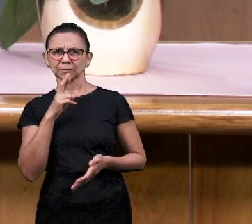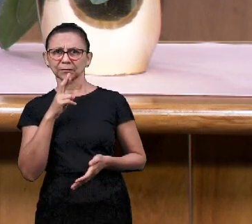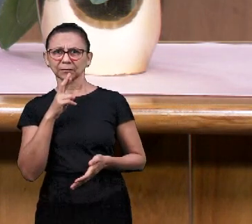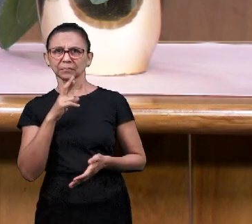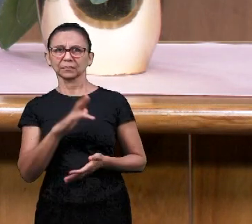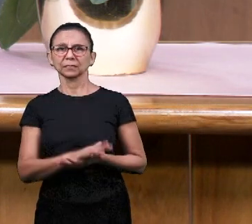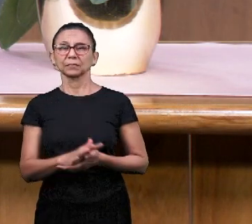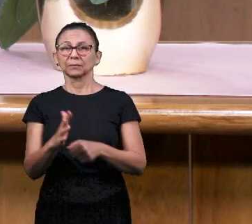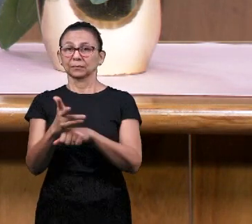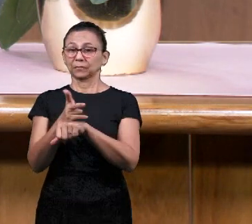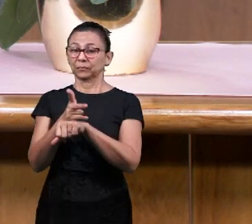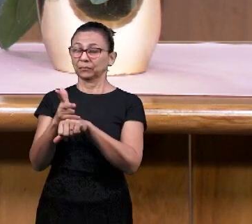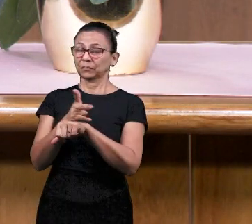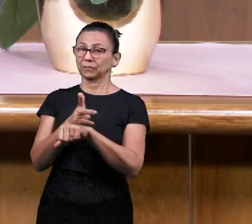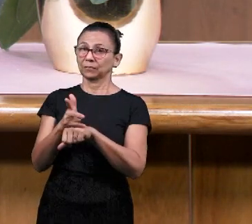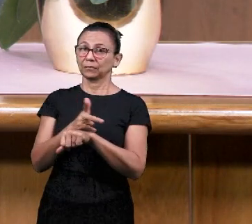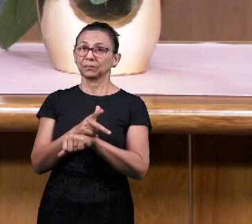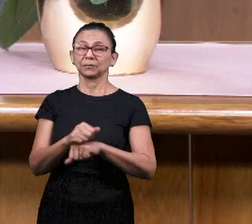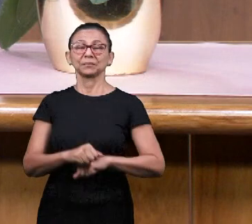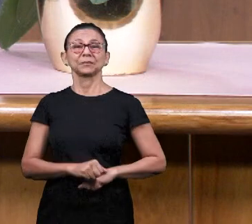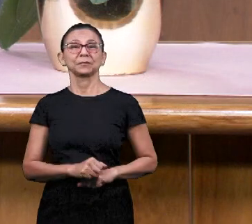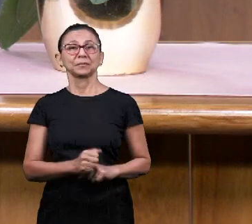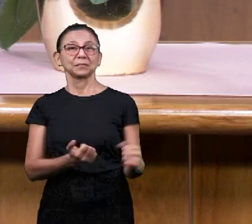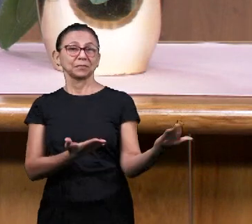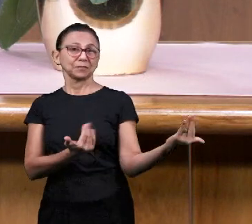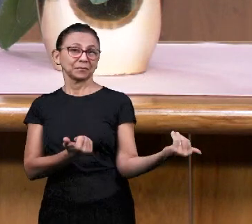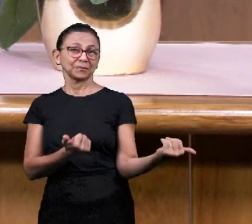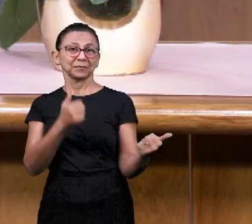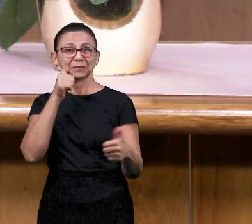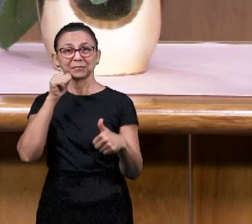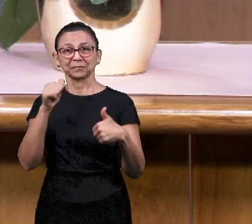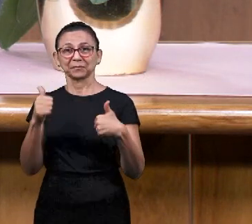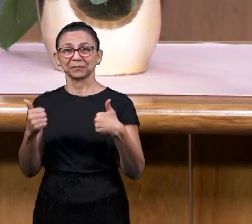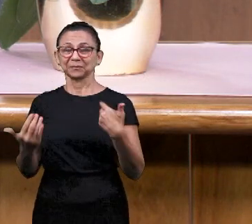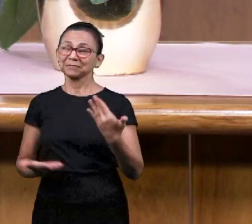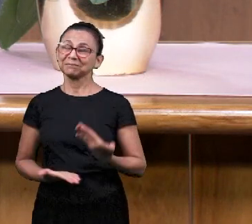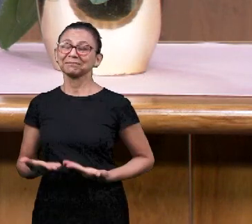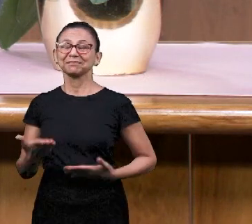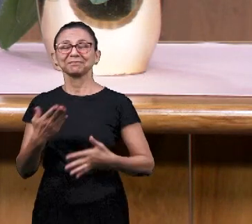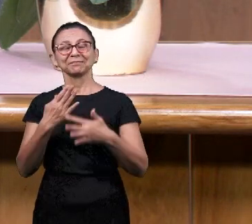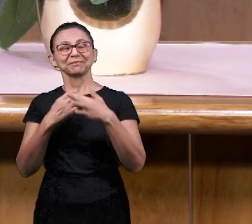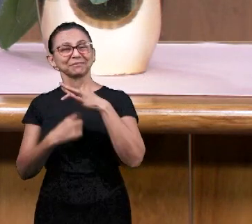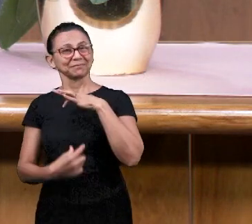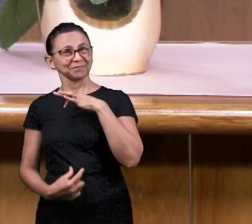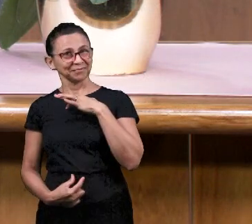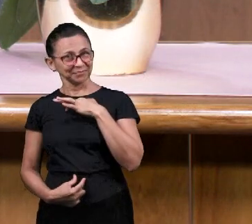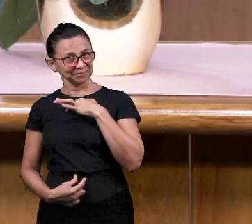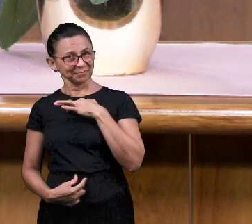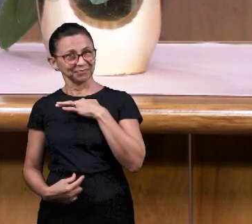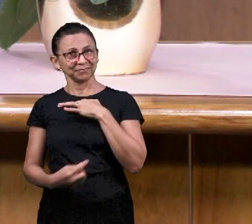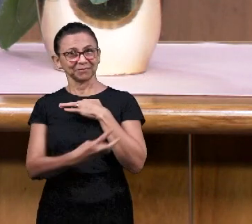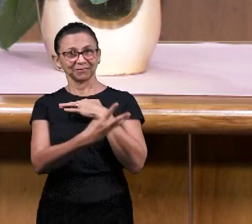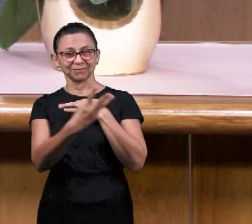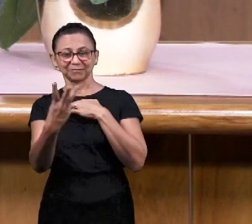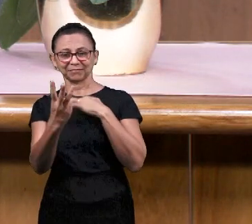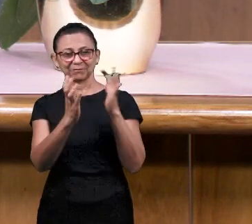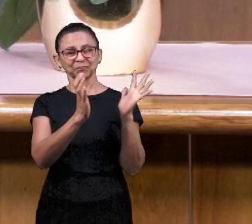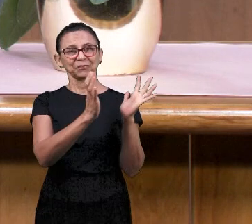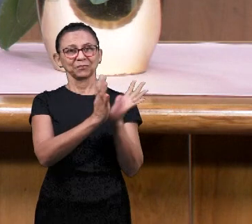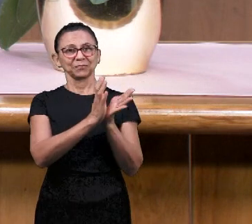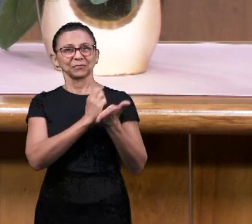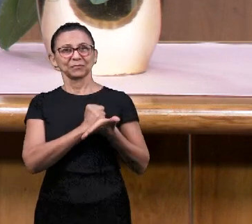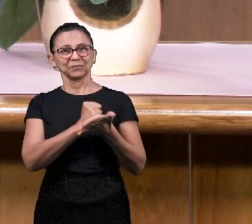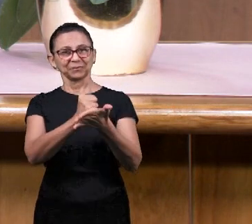leurs vidéos, des jeunes gens, des ouvriers, des dames, pour coopérer avec notre école biblique dominicale. Maintenant, à cette